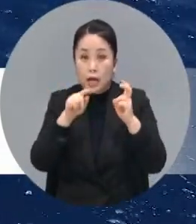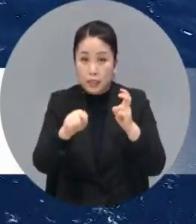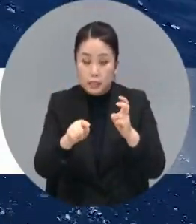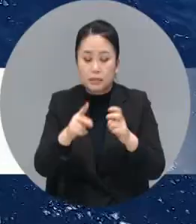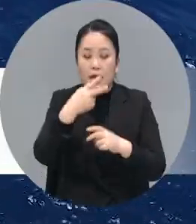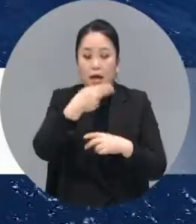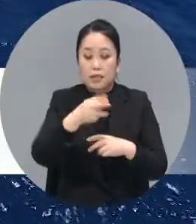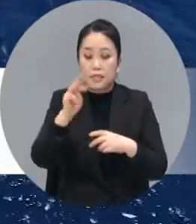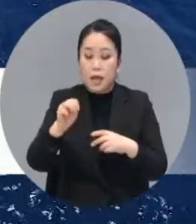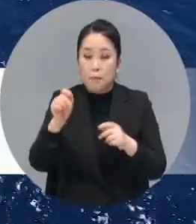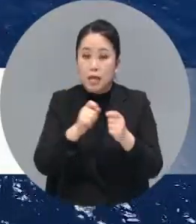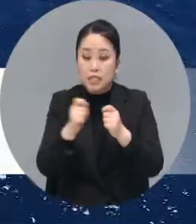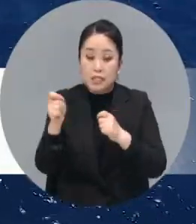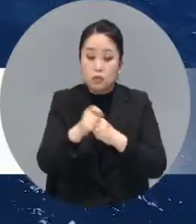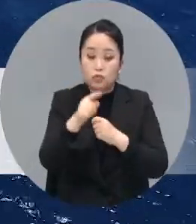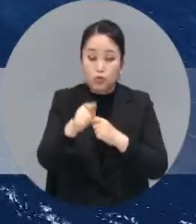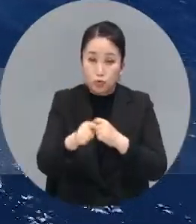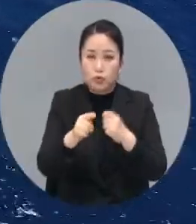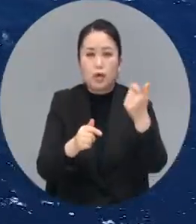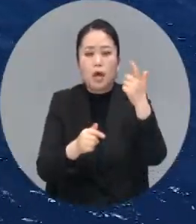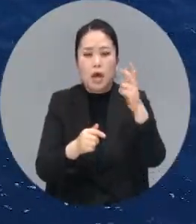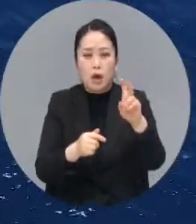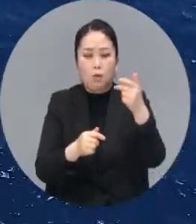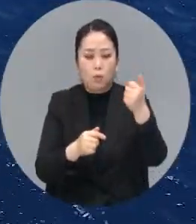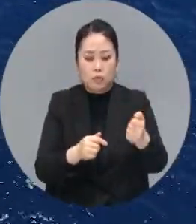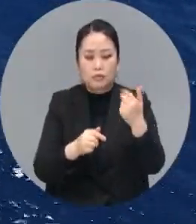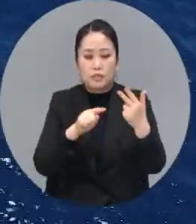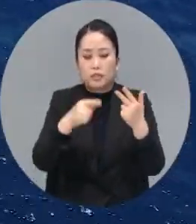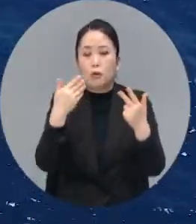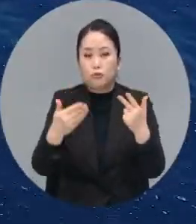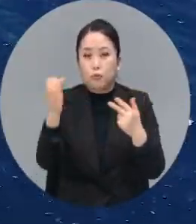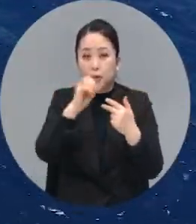57.9% 보유한 대주주로 남게 됐습니다